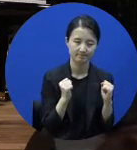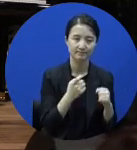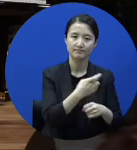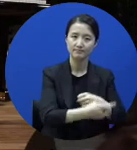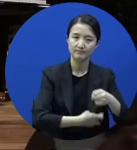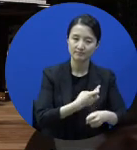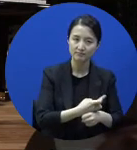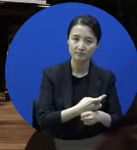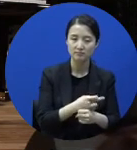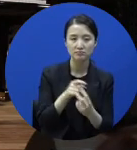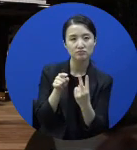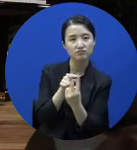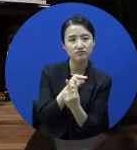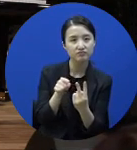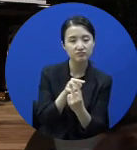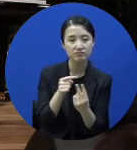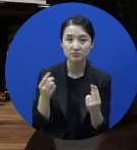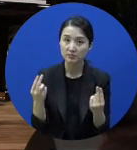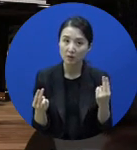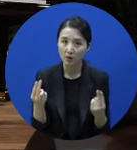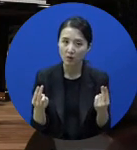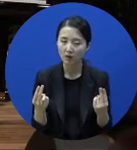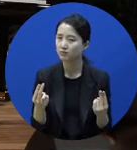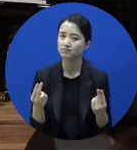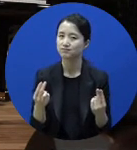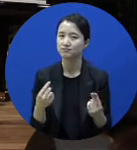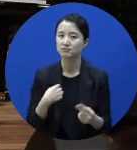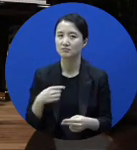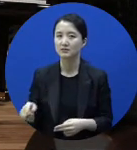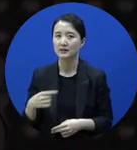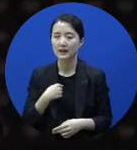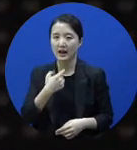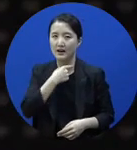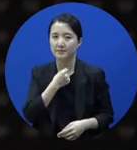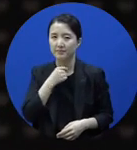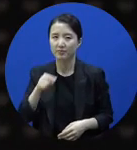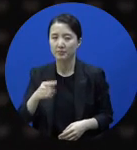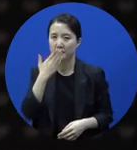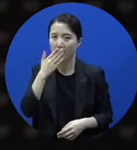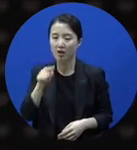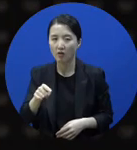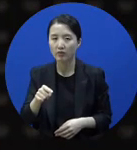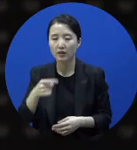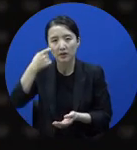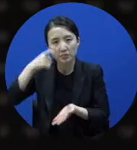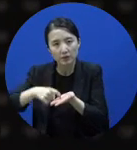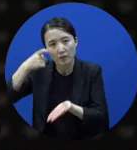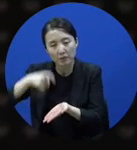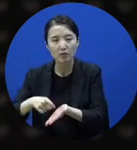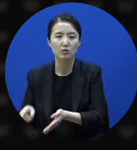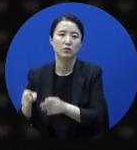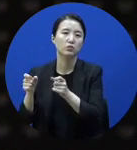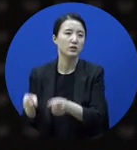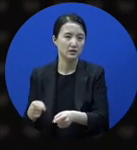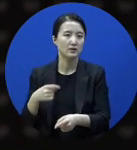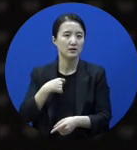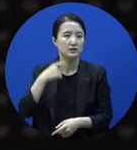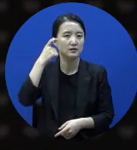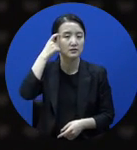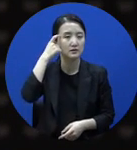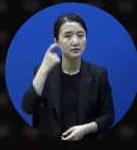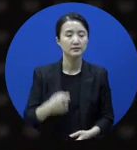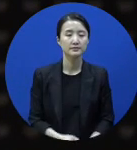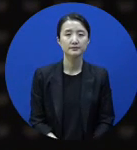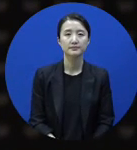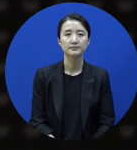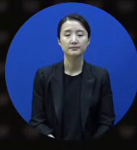일들이 늘어나고 있다는 걸 볼 수 있다고 생각이 됩니다. 결국은 근데 밖에서의 어떤 수입 자체, 우리가 직장을